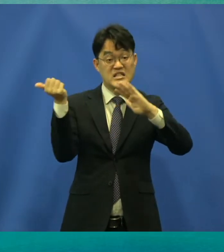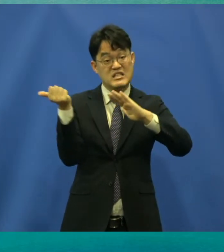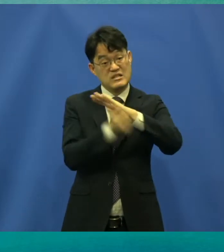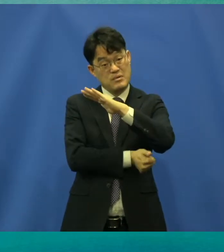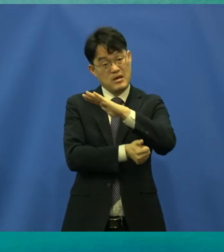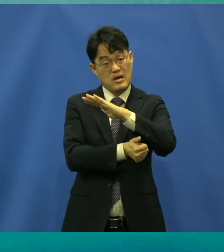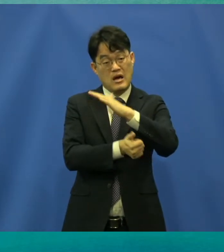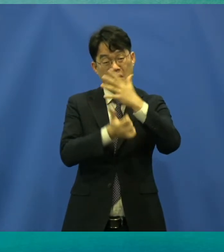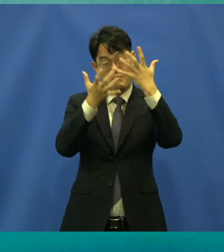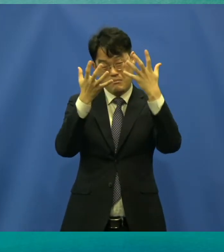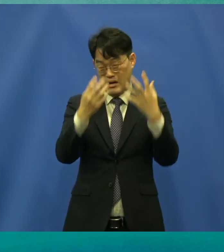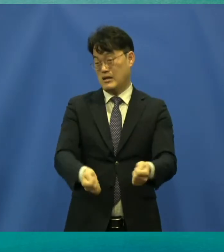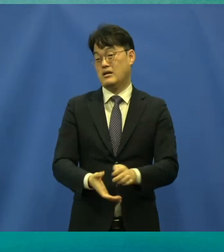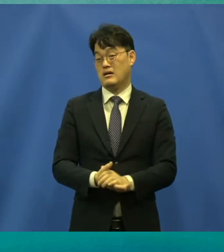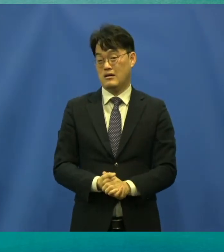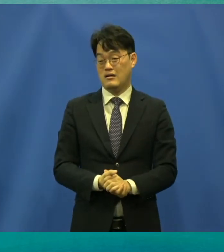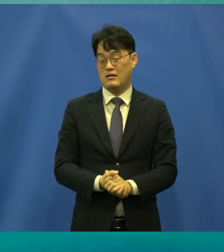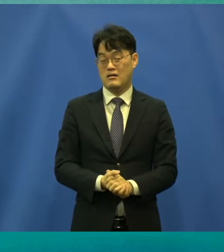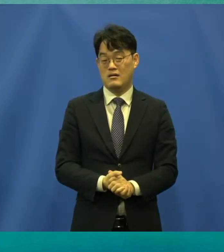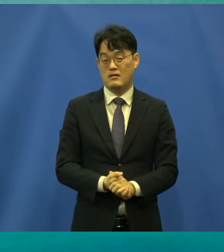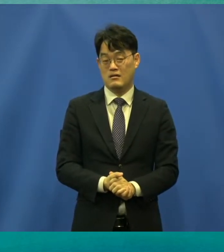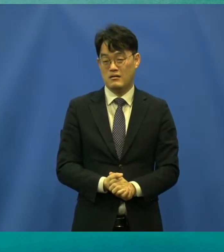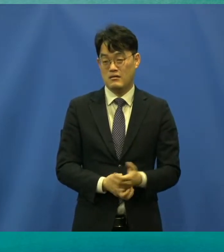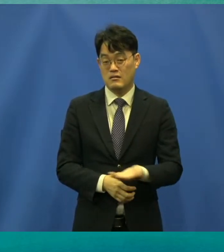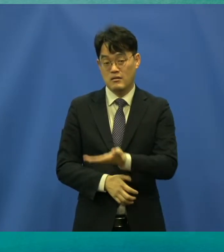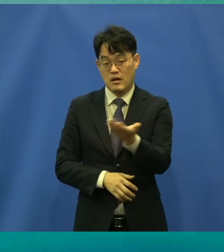베드로를 보면 계속 실수를 하죠.